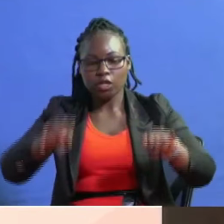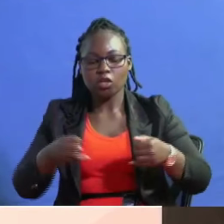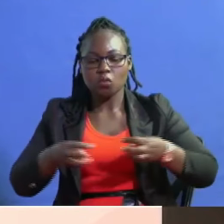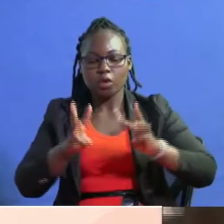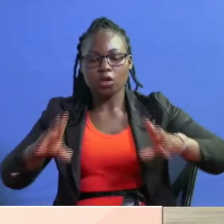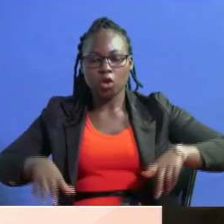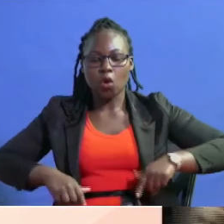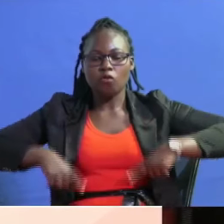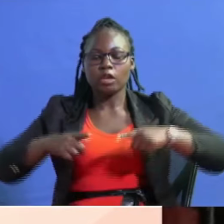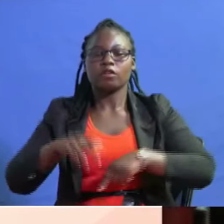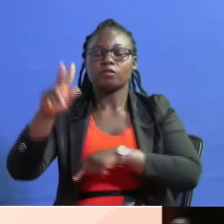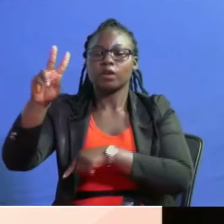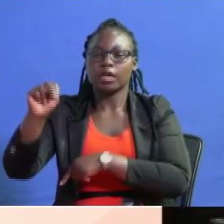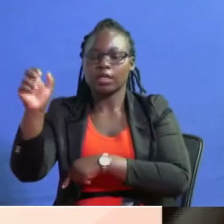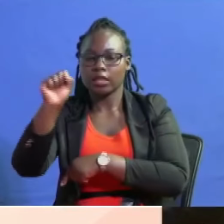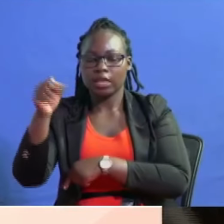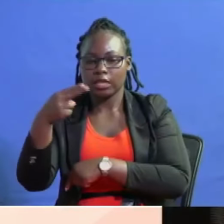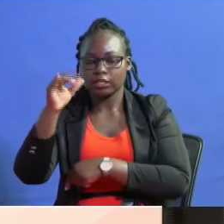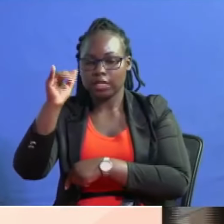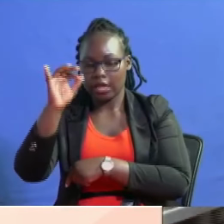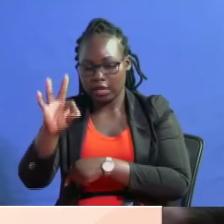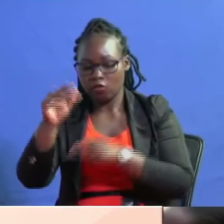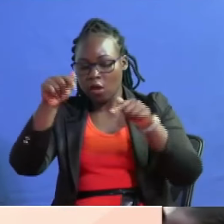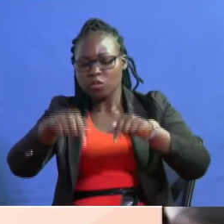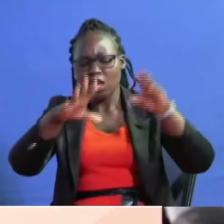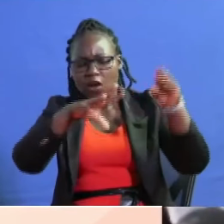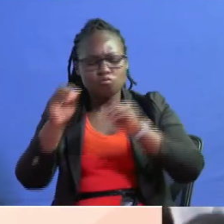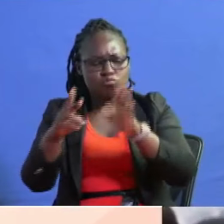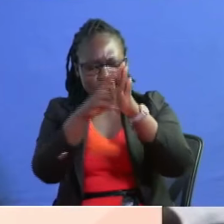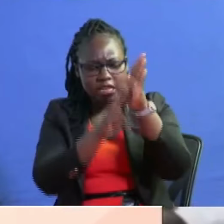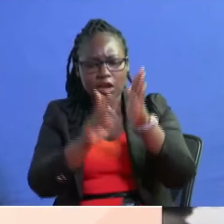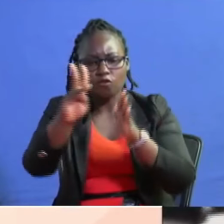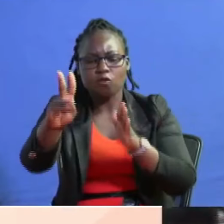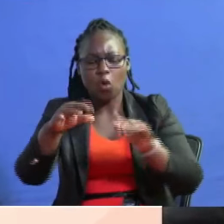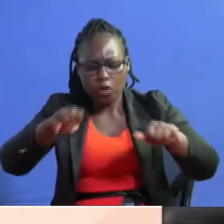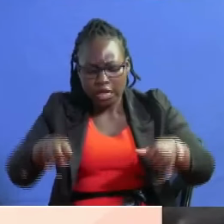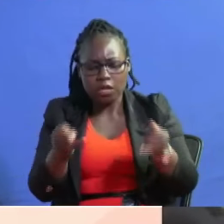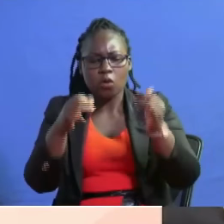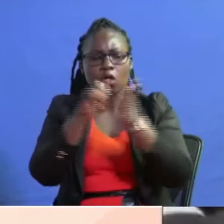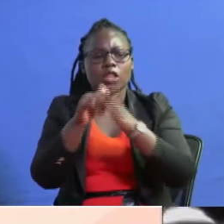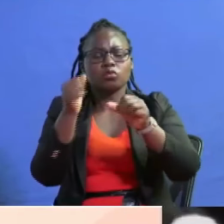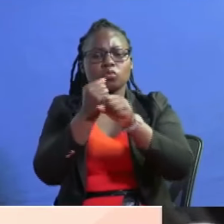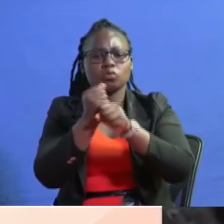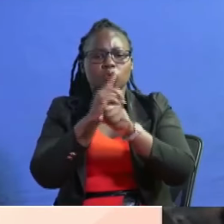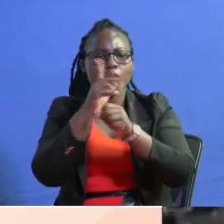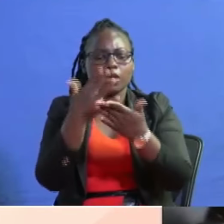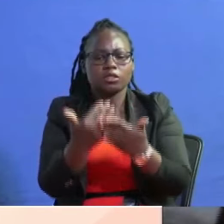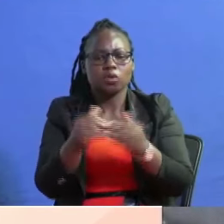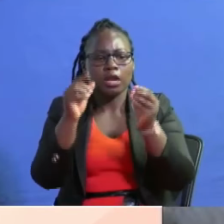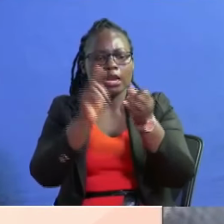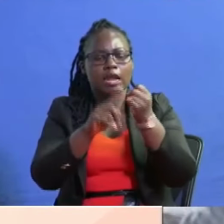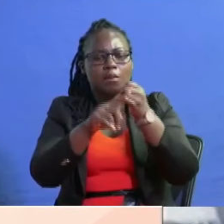ya SHIF. Mimi nimeweka sahihi sheria ine mpya ambayo itahakikisha number